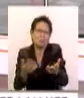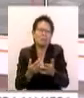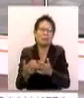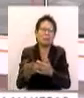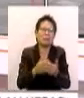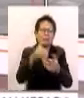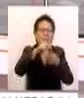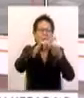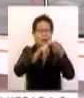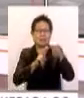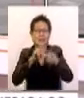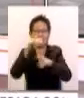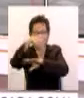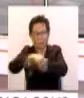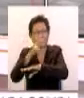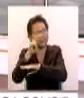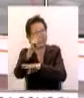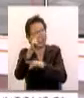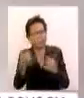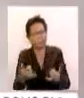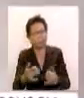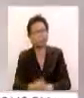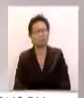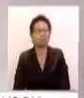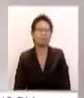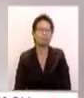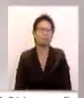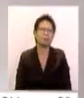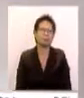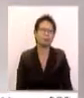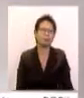saksikannya dalam hashtag malam ini. Silakan.